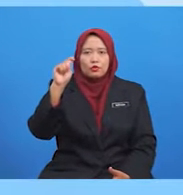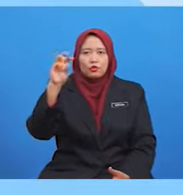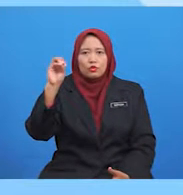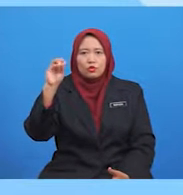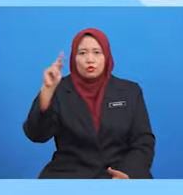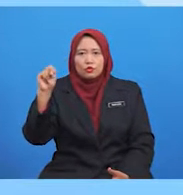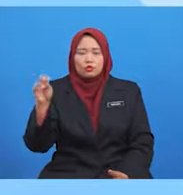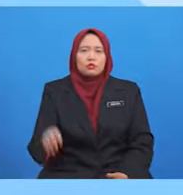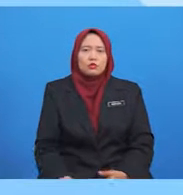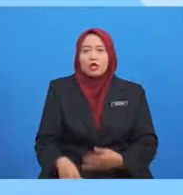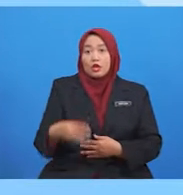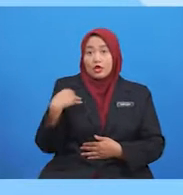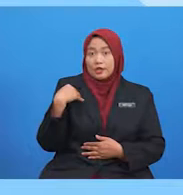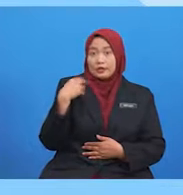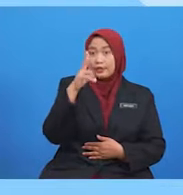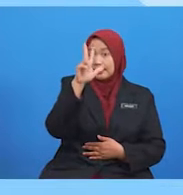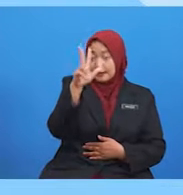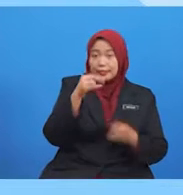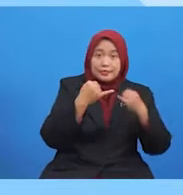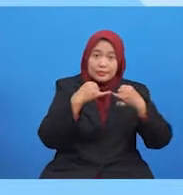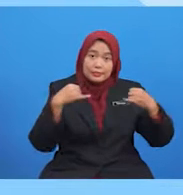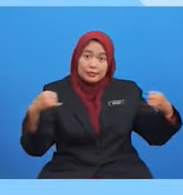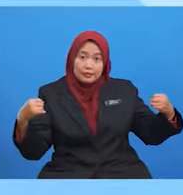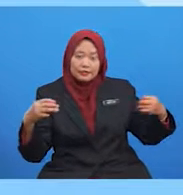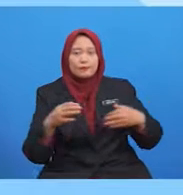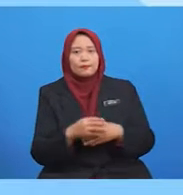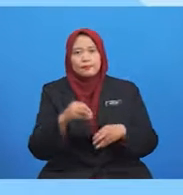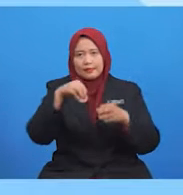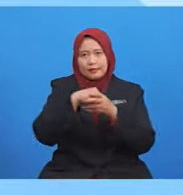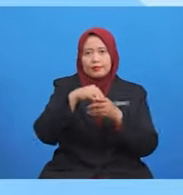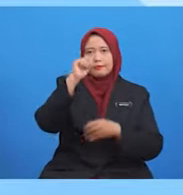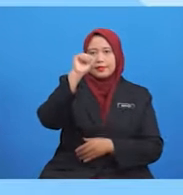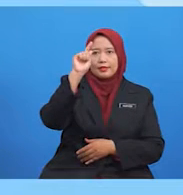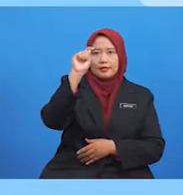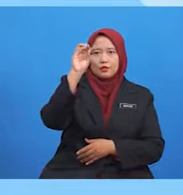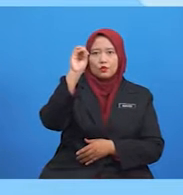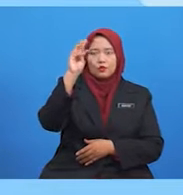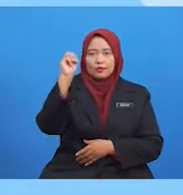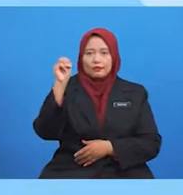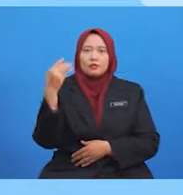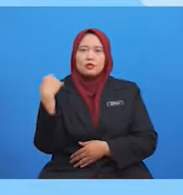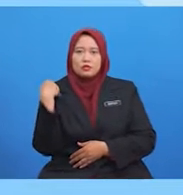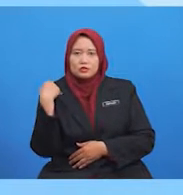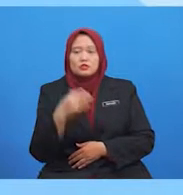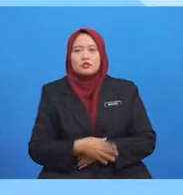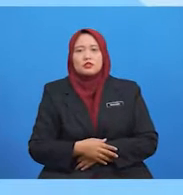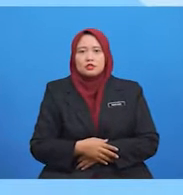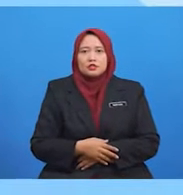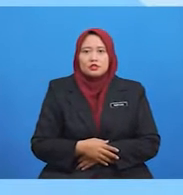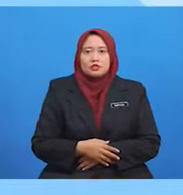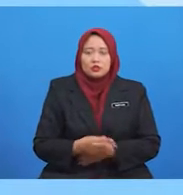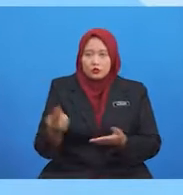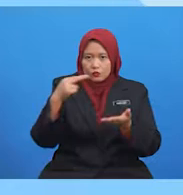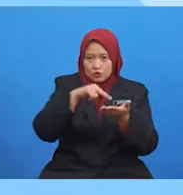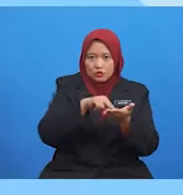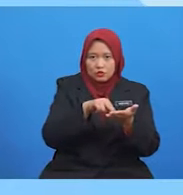Terdapat tiga jenis zarah subatom, iaitu proton, neutron dan elektron. Nukleus